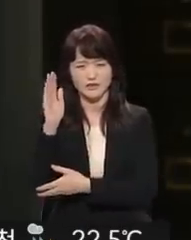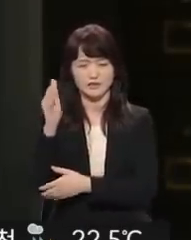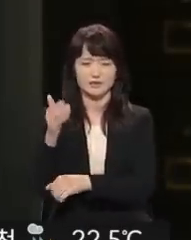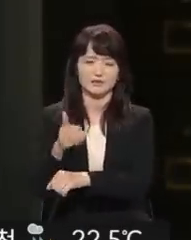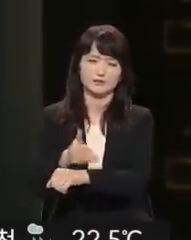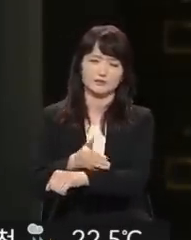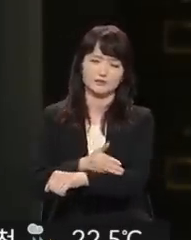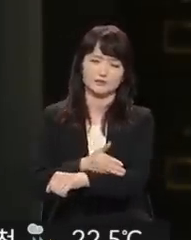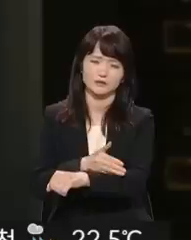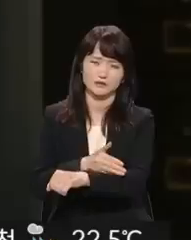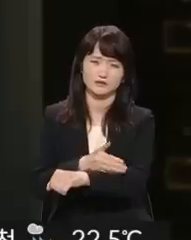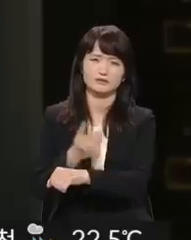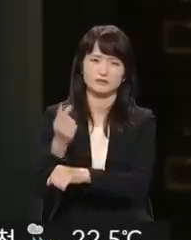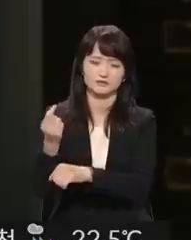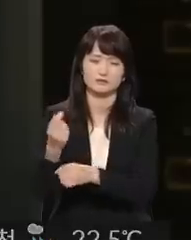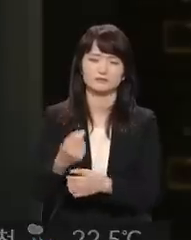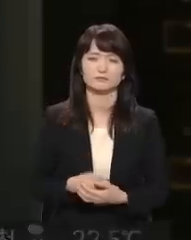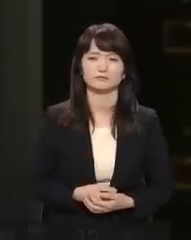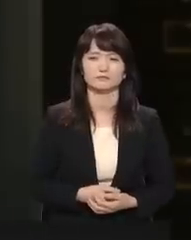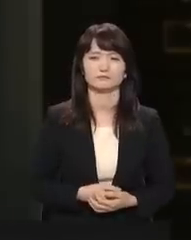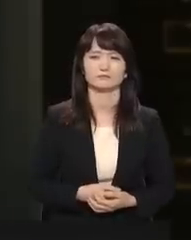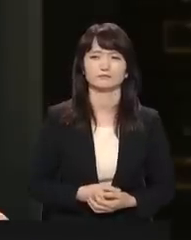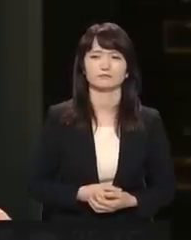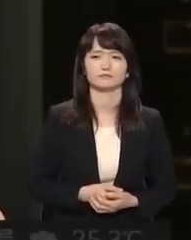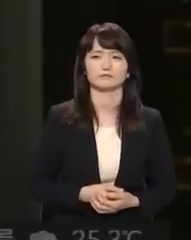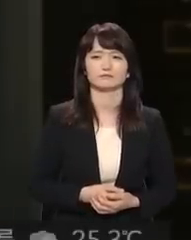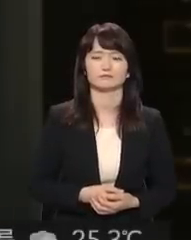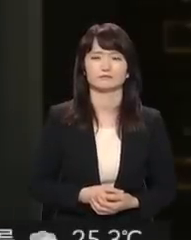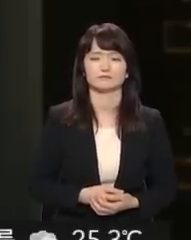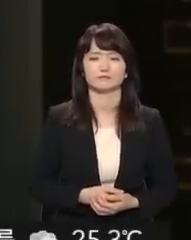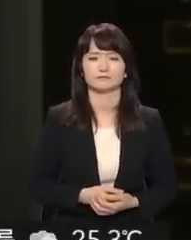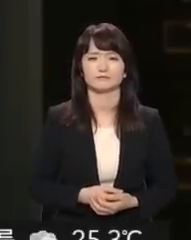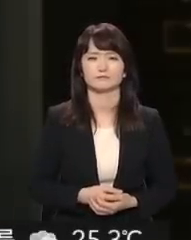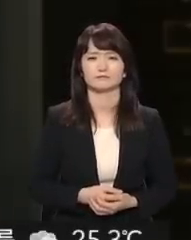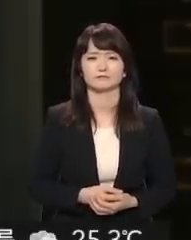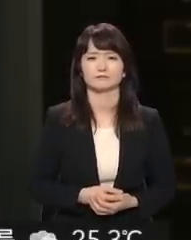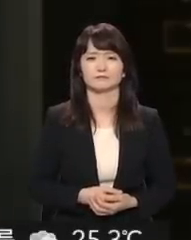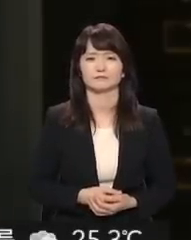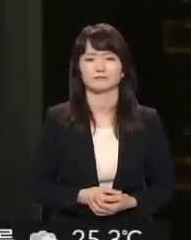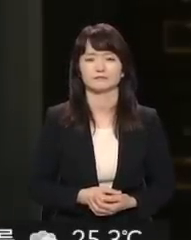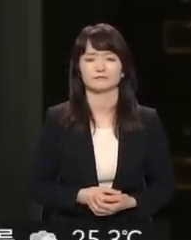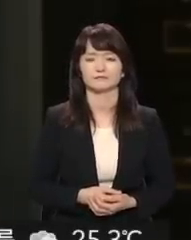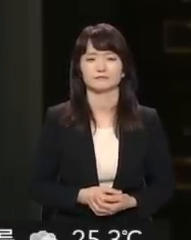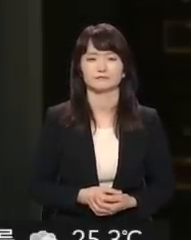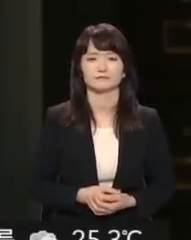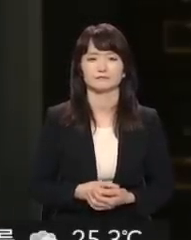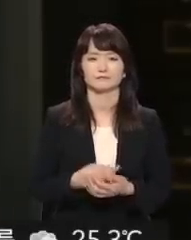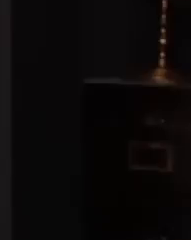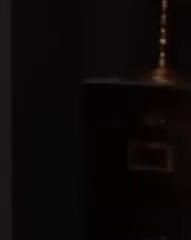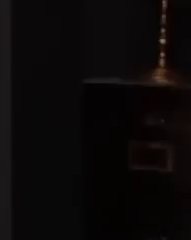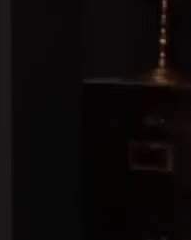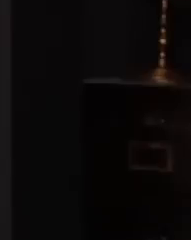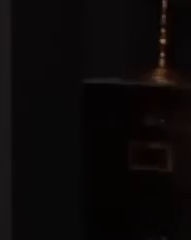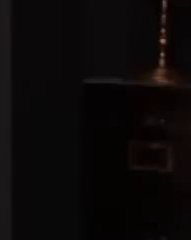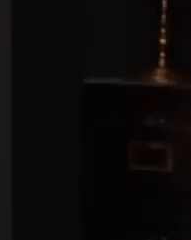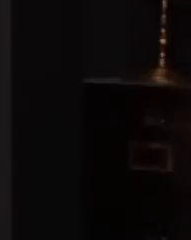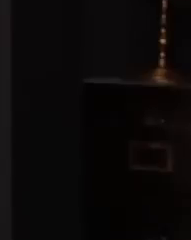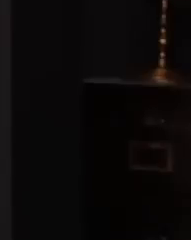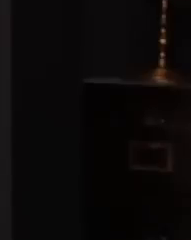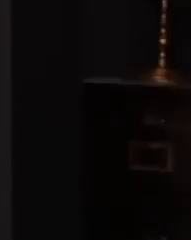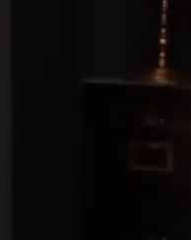과대포장하고 있는 것 같다 저는 좀 그렇게 이해를 했습니다 알겠습니다 자 첫 번째 사건이 이렇게 정리하고요